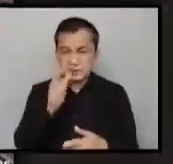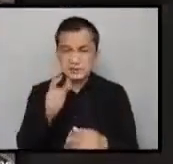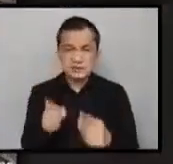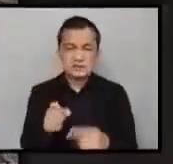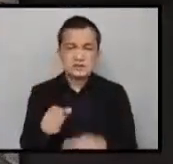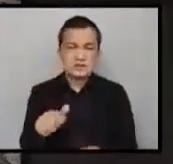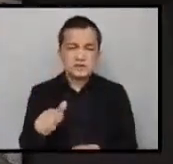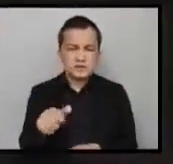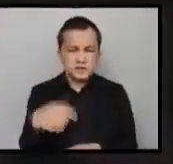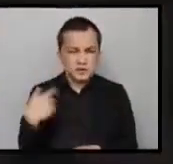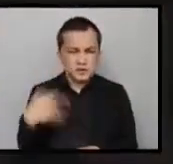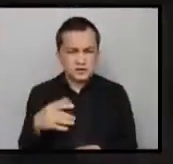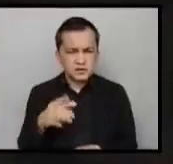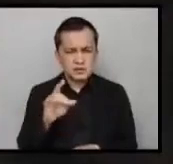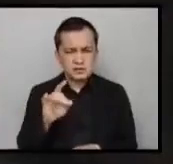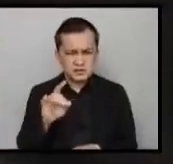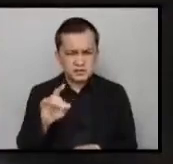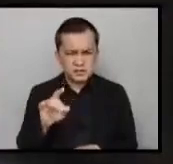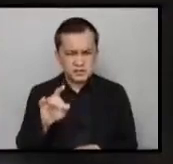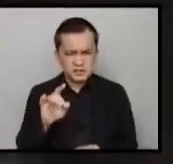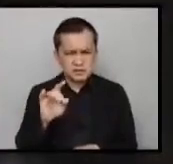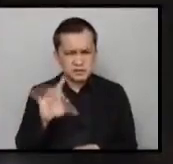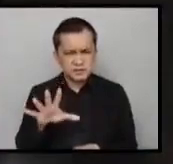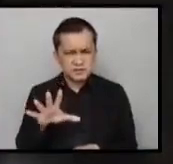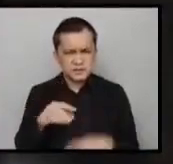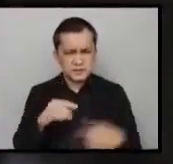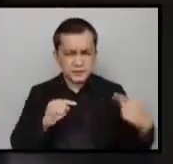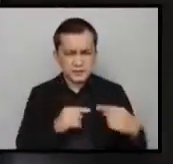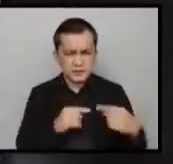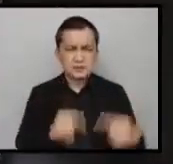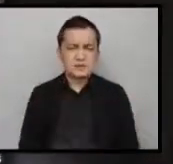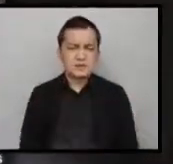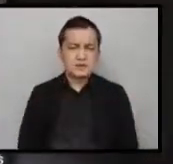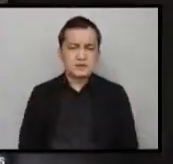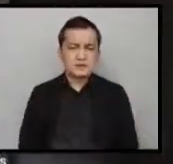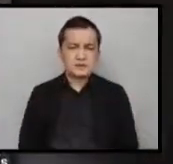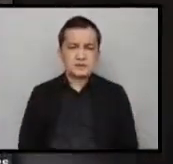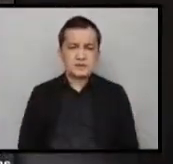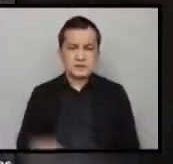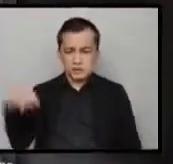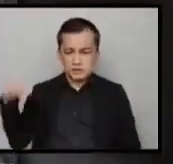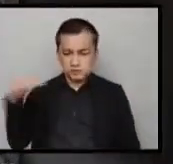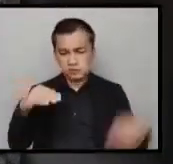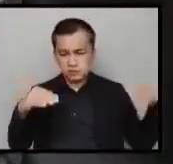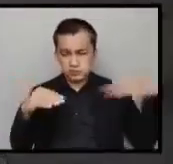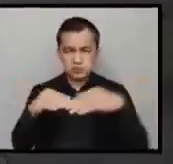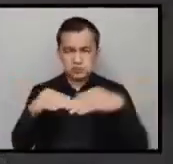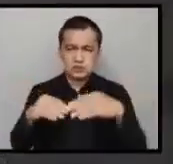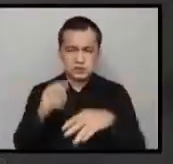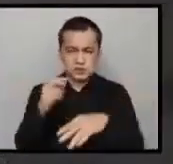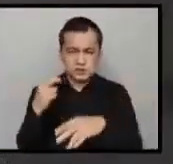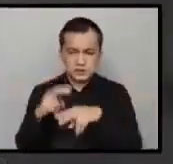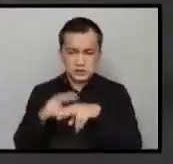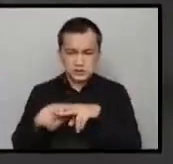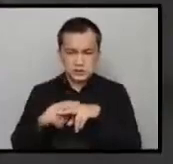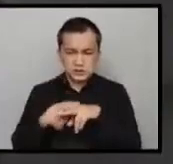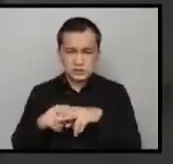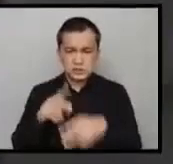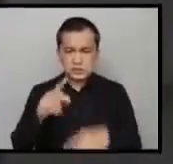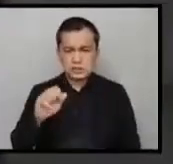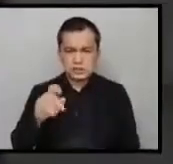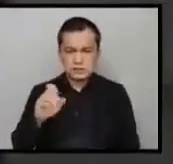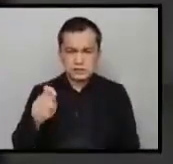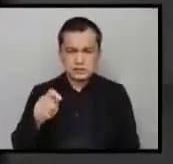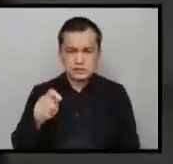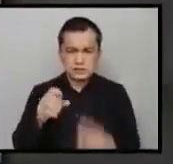sa pagamutan ng mga sugatan. Ang passenger train at cargo train ay nagbanggaan sa Tempest City. May